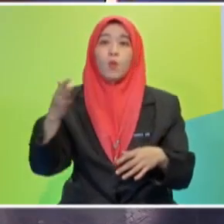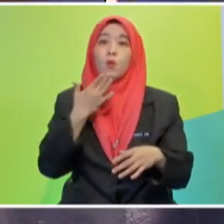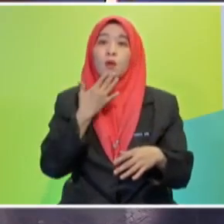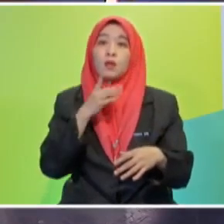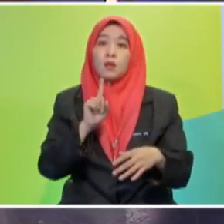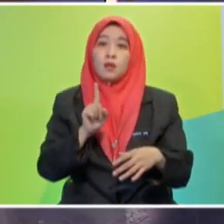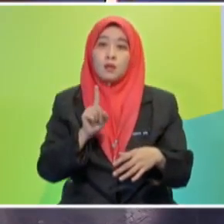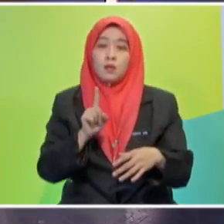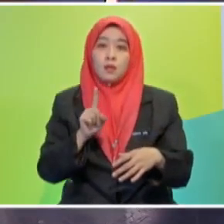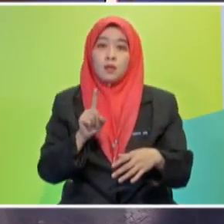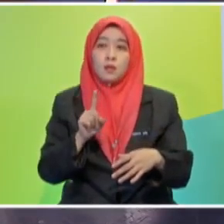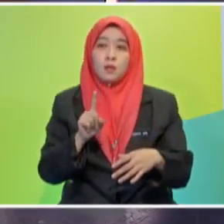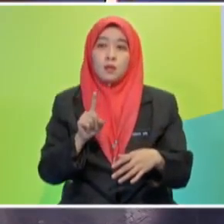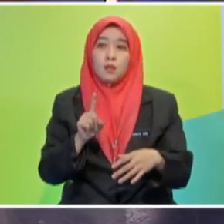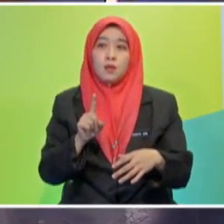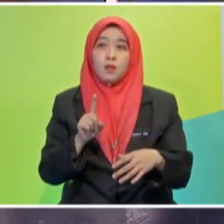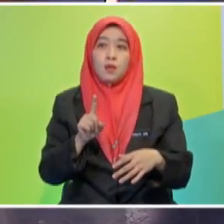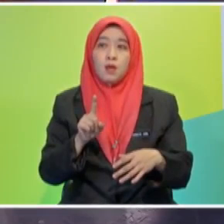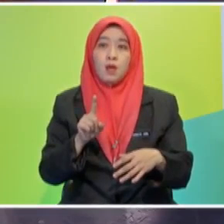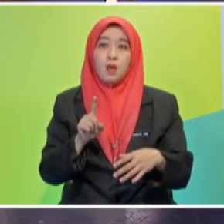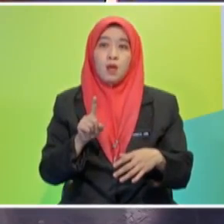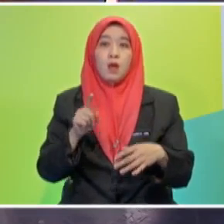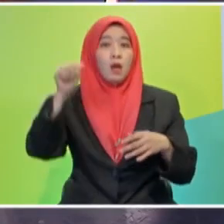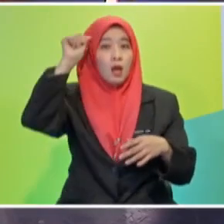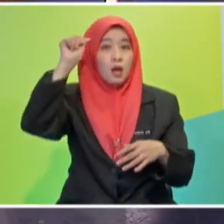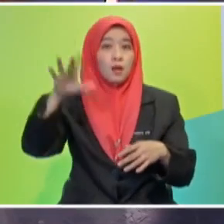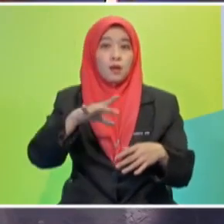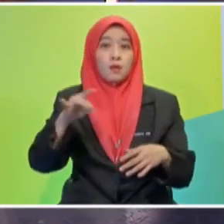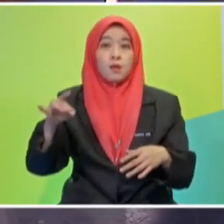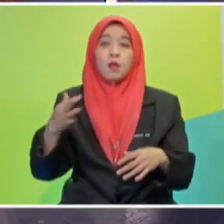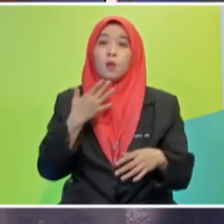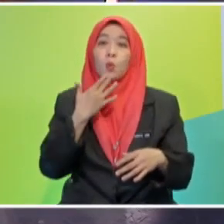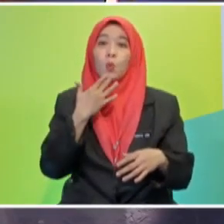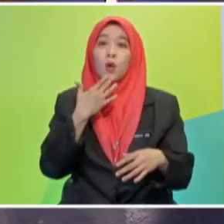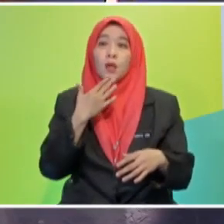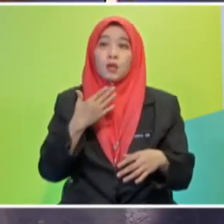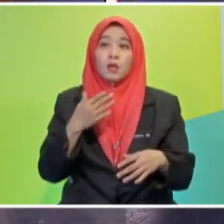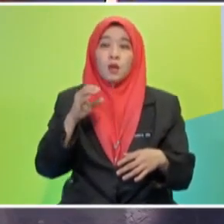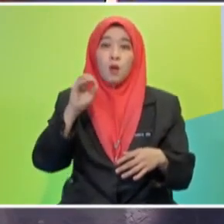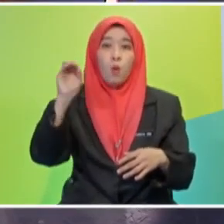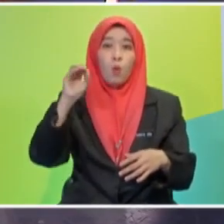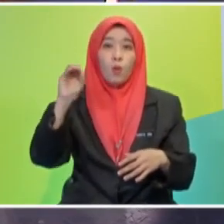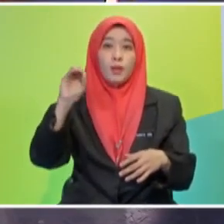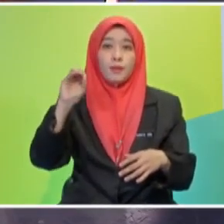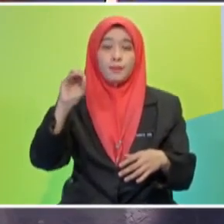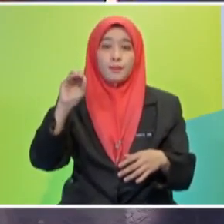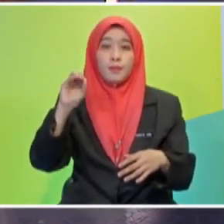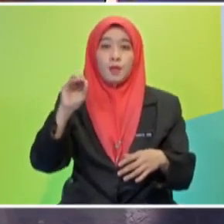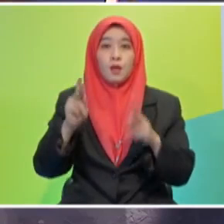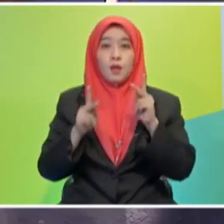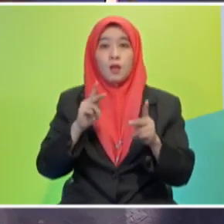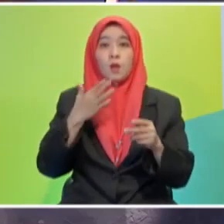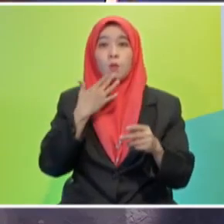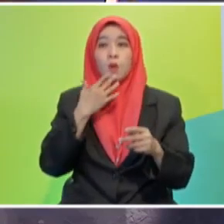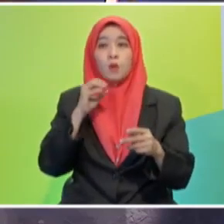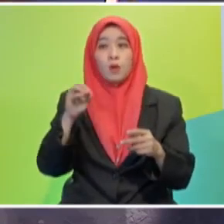oranye ataupun yang warna biru? Kita buat warna oranye dulu, cikgu. Okey, kita buat warna oranye dulu Okey. Kalau warna oranye tu,